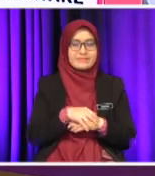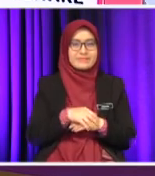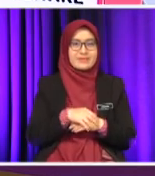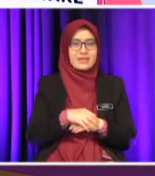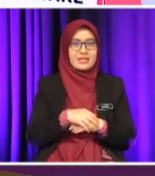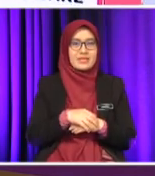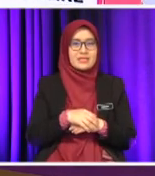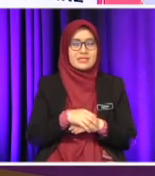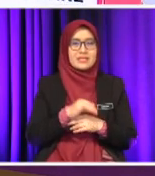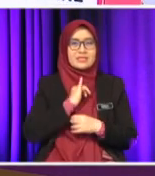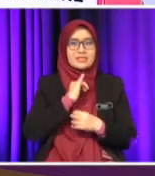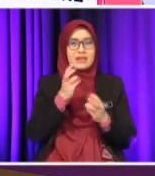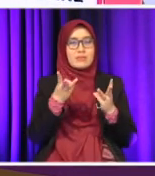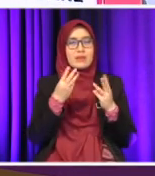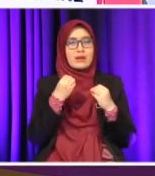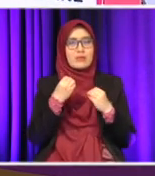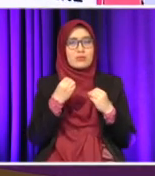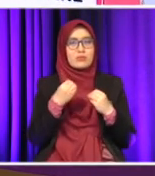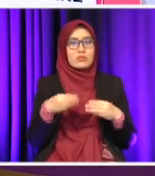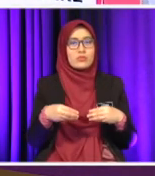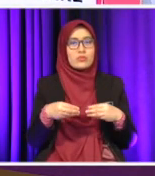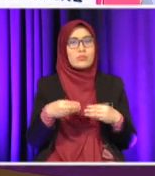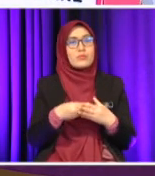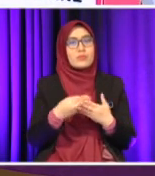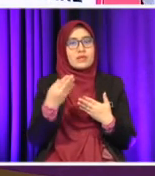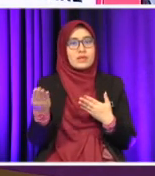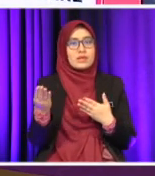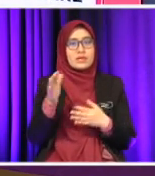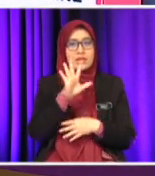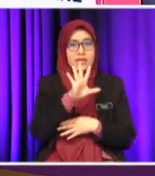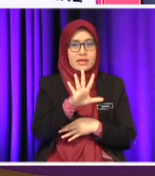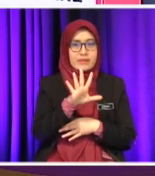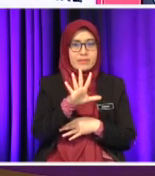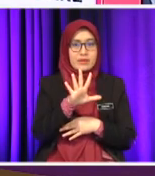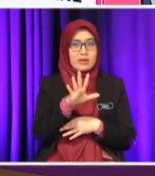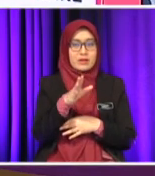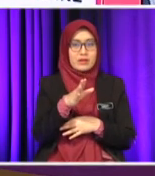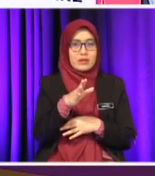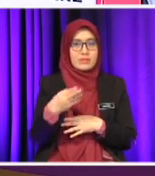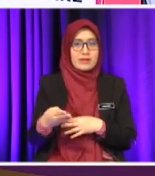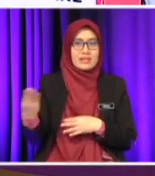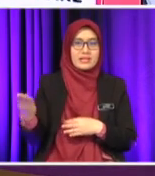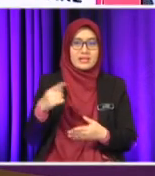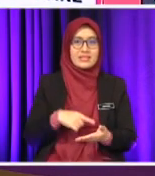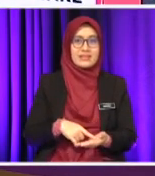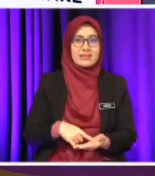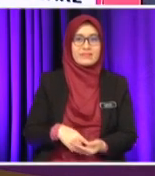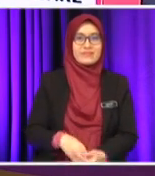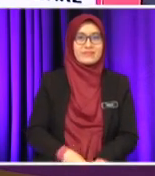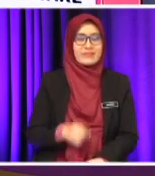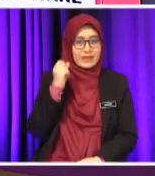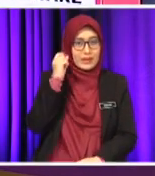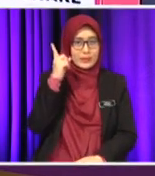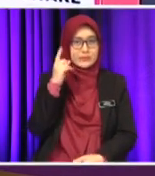eee 5 ya 5 eh terkejut saya dengan pesanance Jadi saya coba